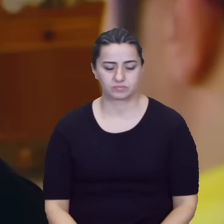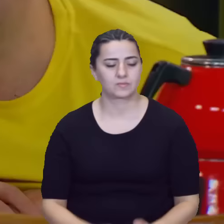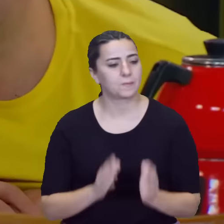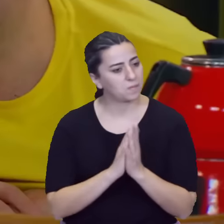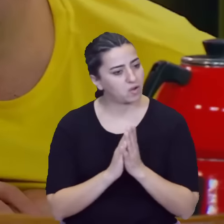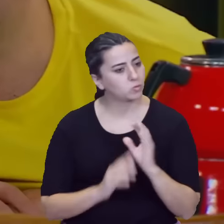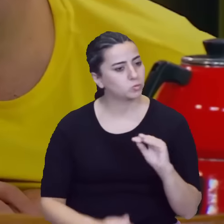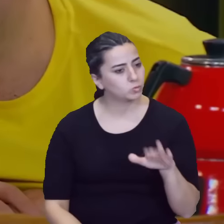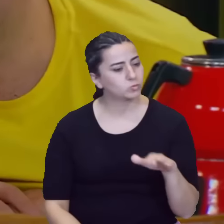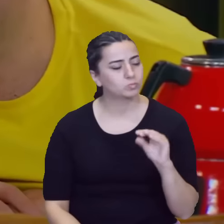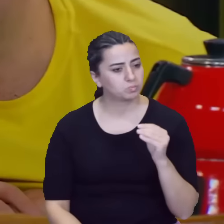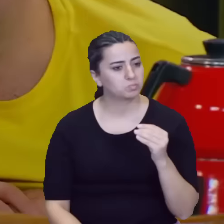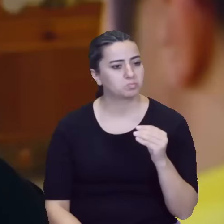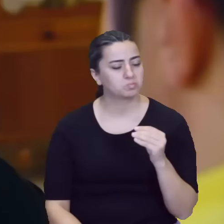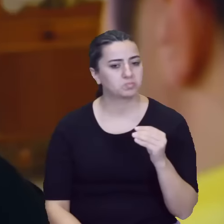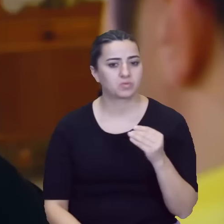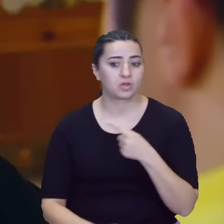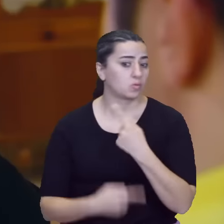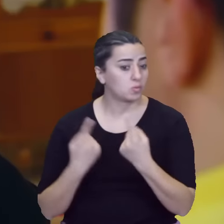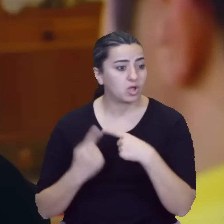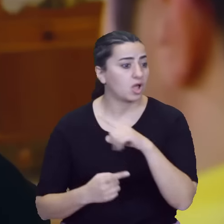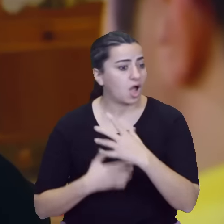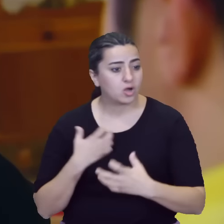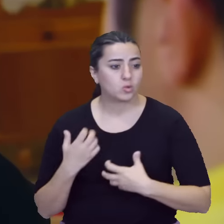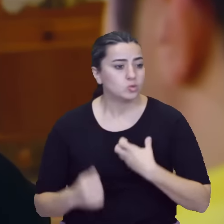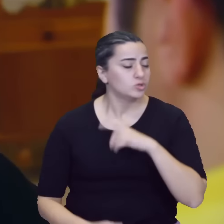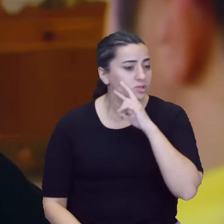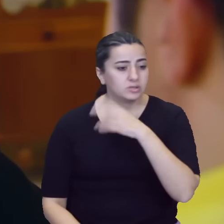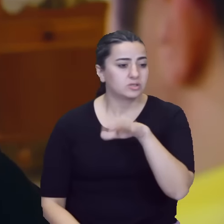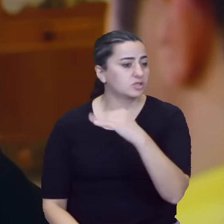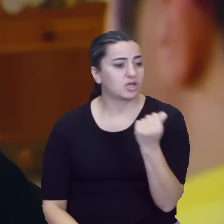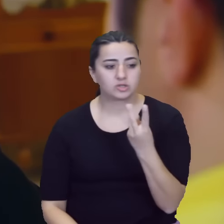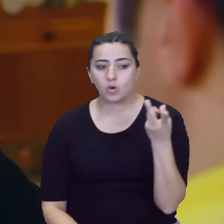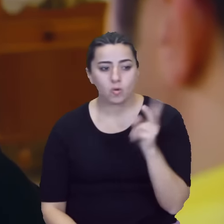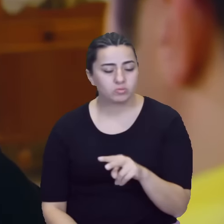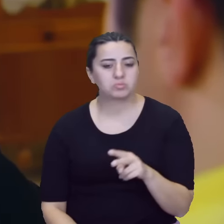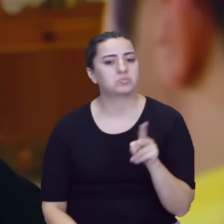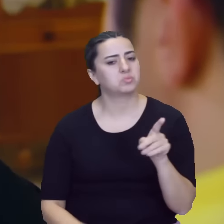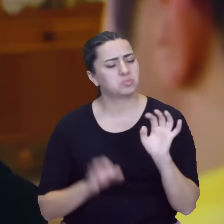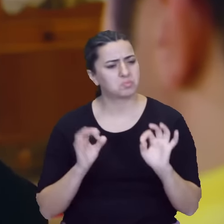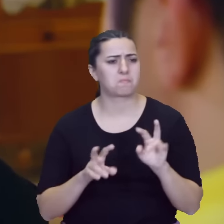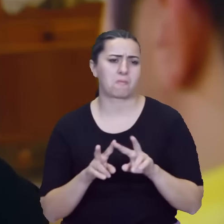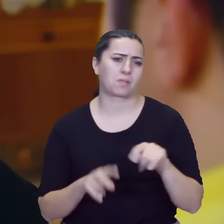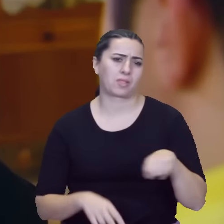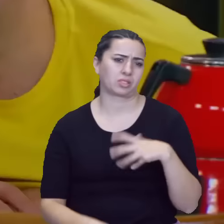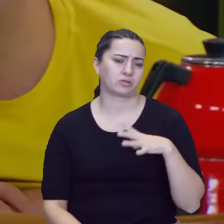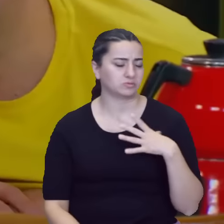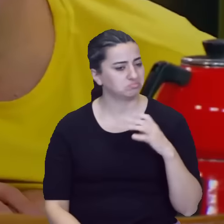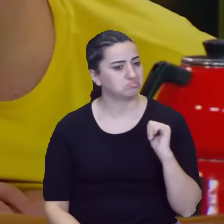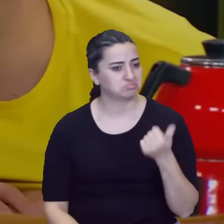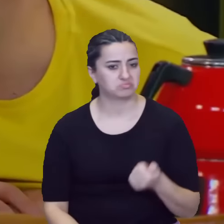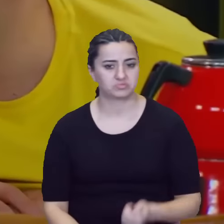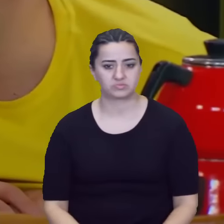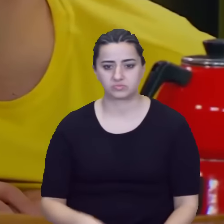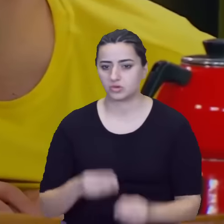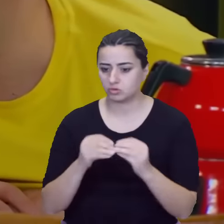Bravo çocuğum. Bravo. Neler olmuş bitmiş, insanların canı yanmış orada, kim bilir kaç kişi ölmüş. Sen menemen istiyorsun.